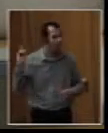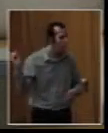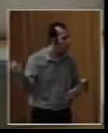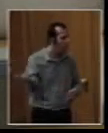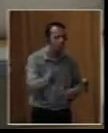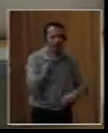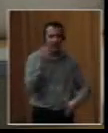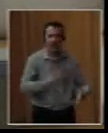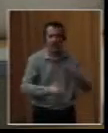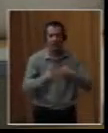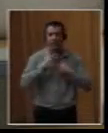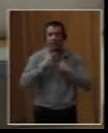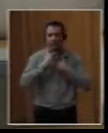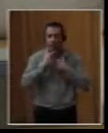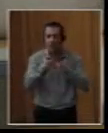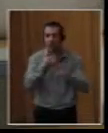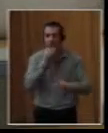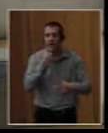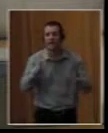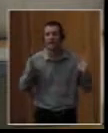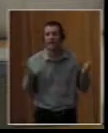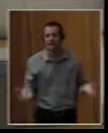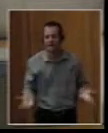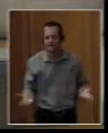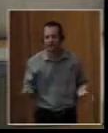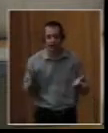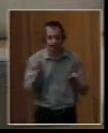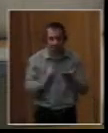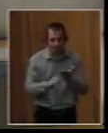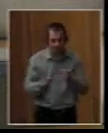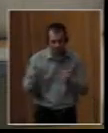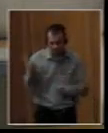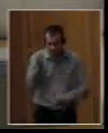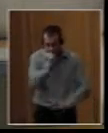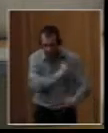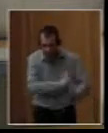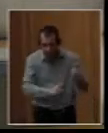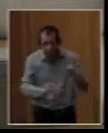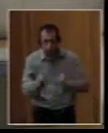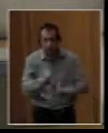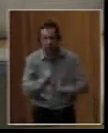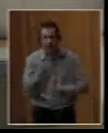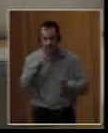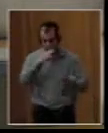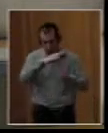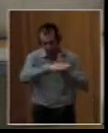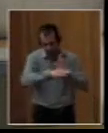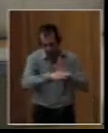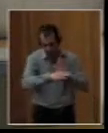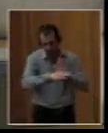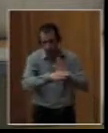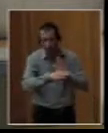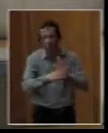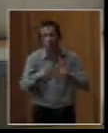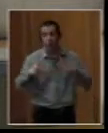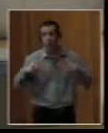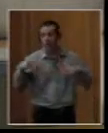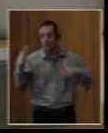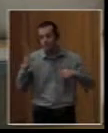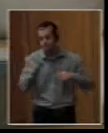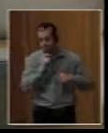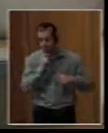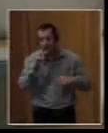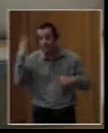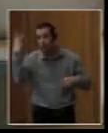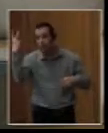στη χώρα να υπάρξει ένα εθνικό πρόγραμμα δημόσιων πολιτικών για την αναπηρία.